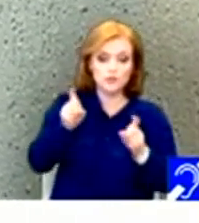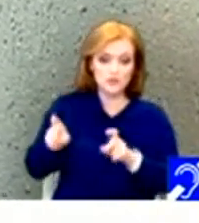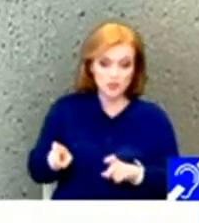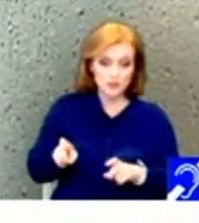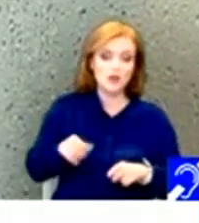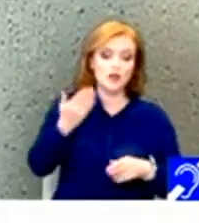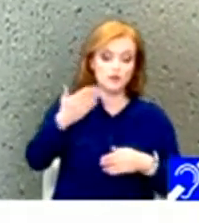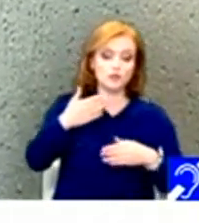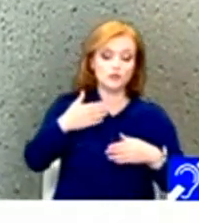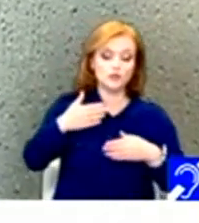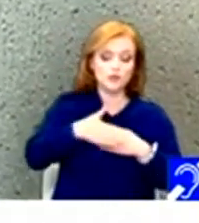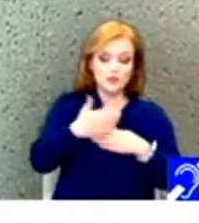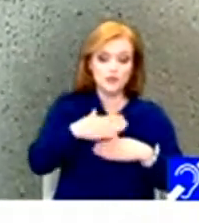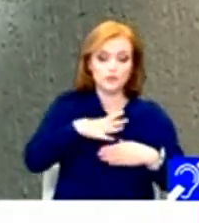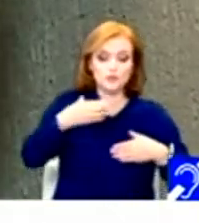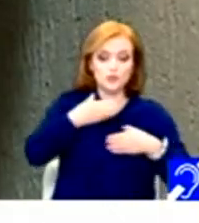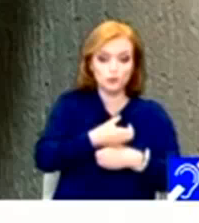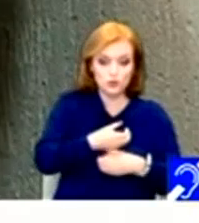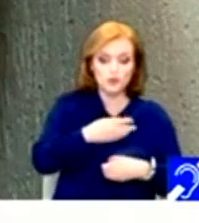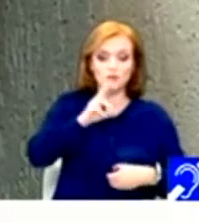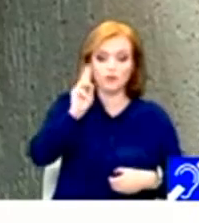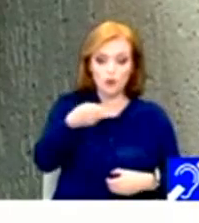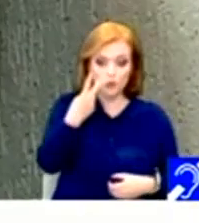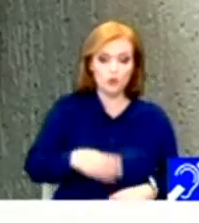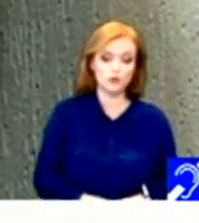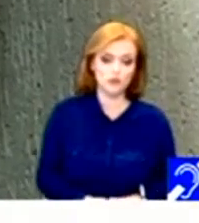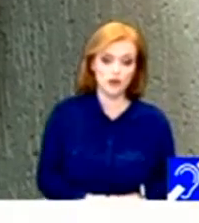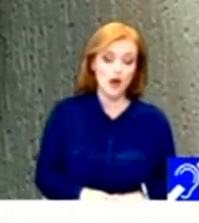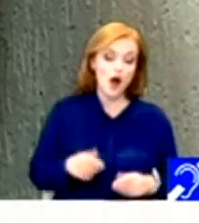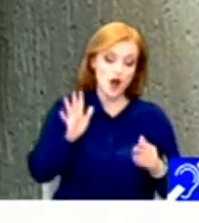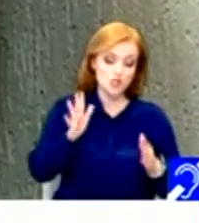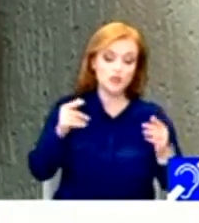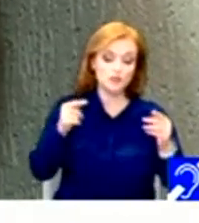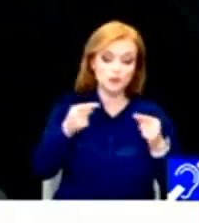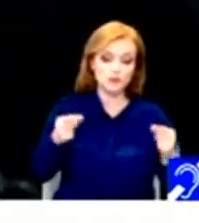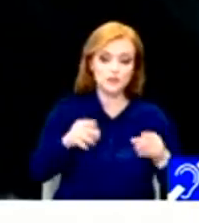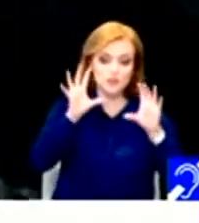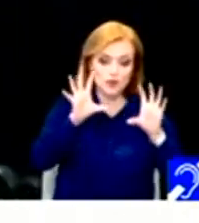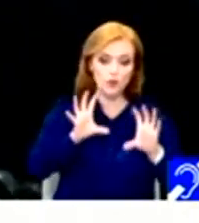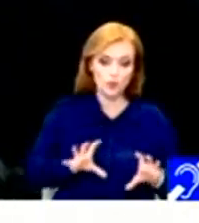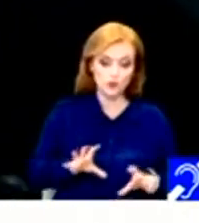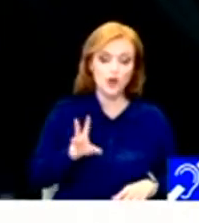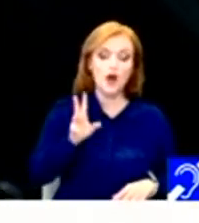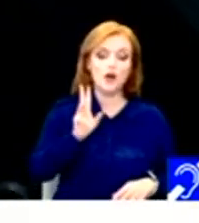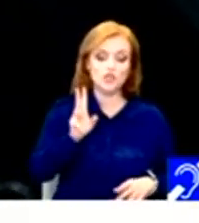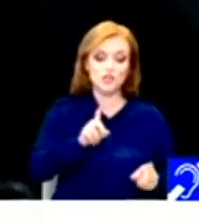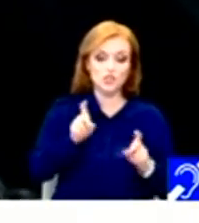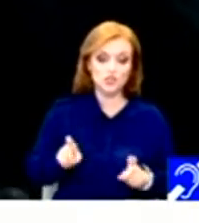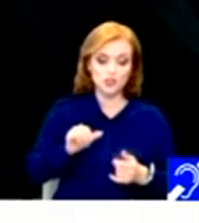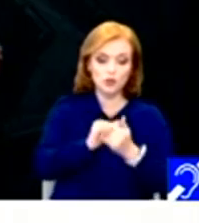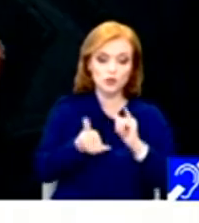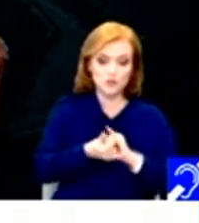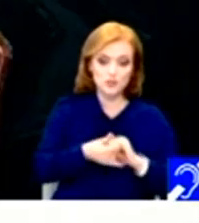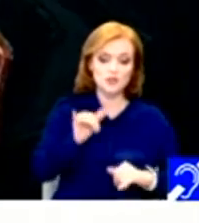prim-ministru a fost redusă cu un an și 9 luni. Potrivit legii, persoanele deținute cel puțin 10 zile în condiții inumane ori degradante